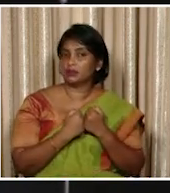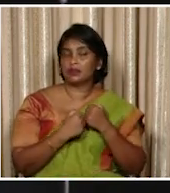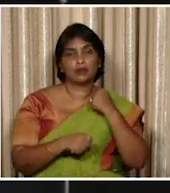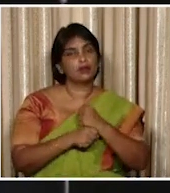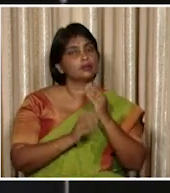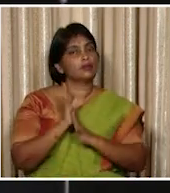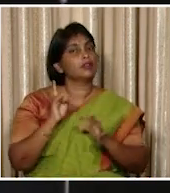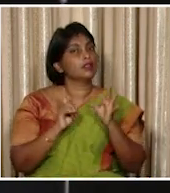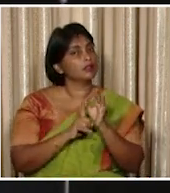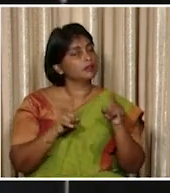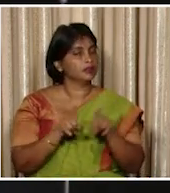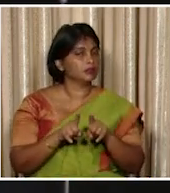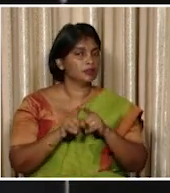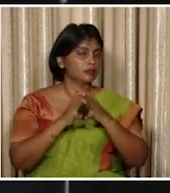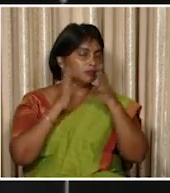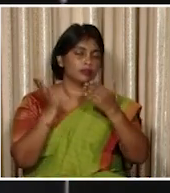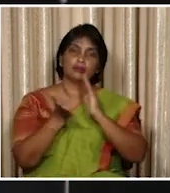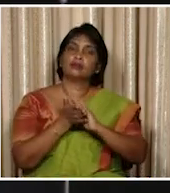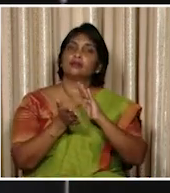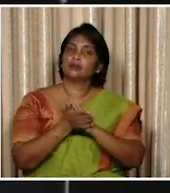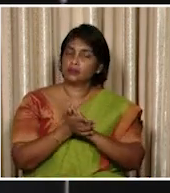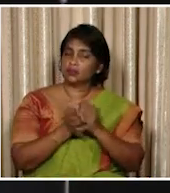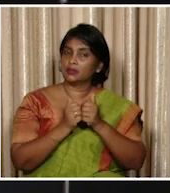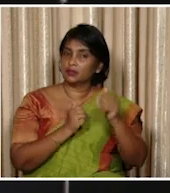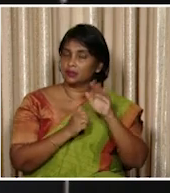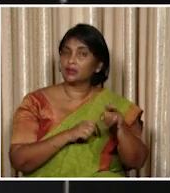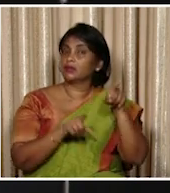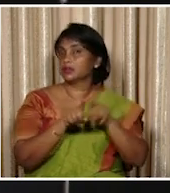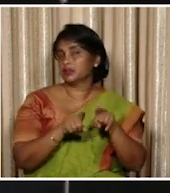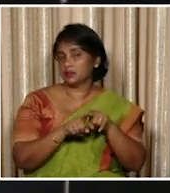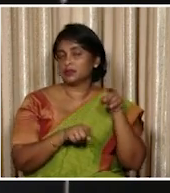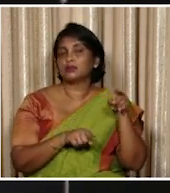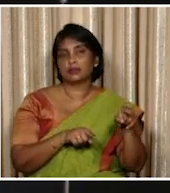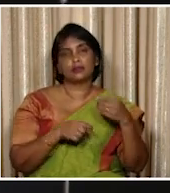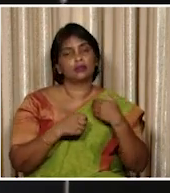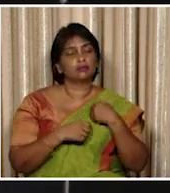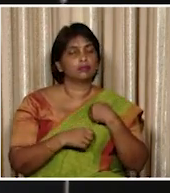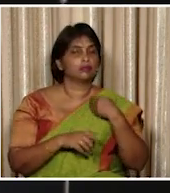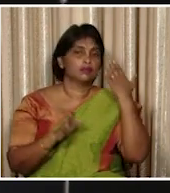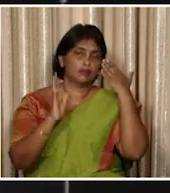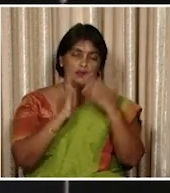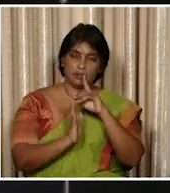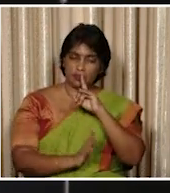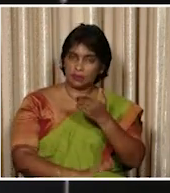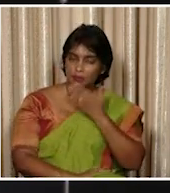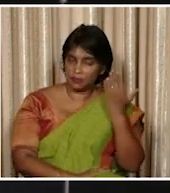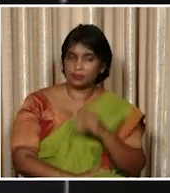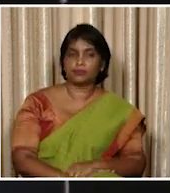රාජ්‍ය අමාත්‍යතුමා හැටියට විශාල සේවාවක් ඉටු කරපු කෙනෙක් හැටියට අපි එතුමාව හඳුන්වන්න පුළුවන්.